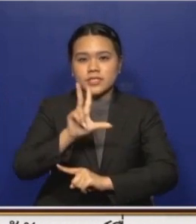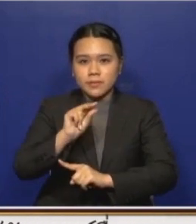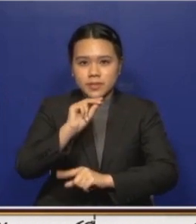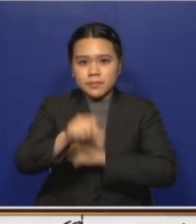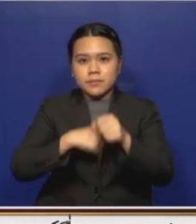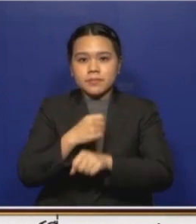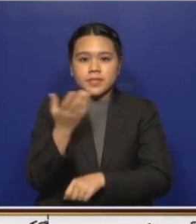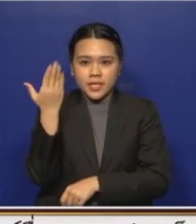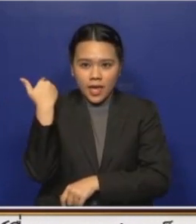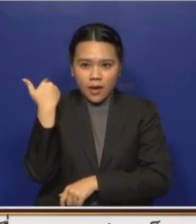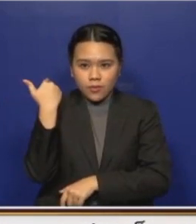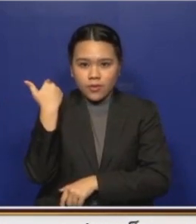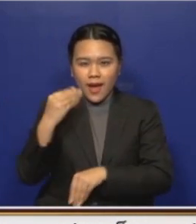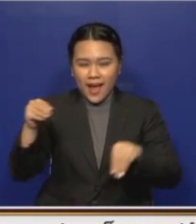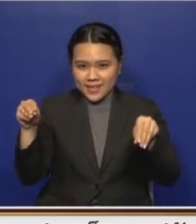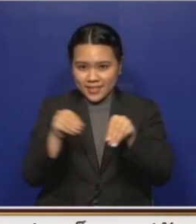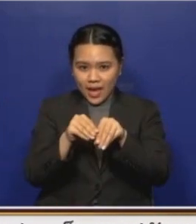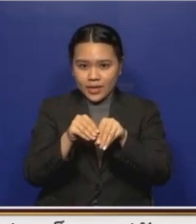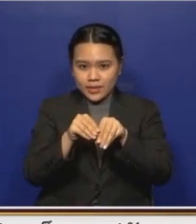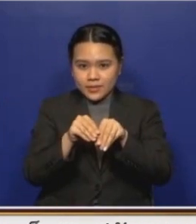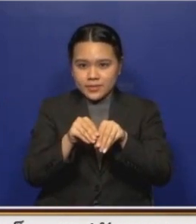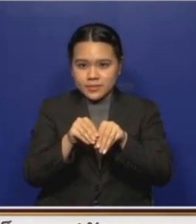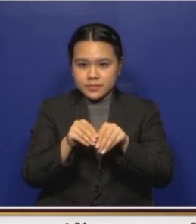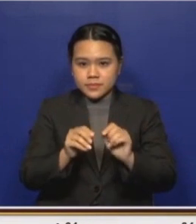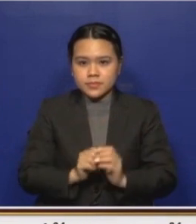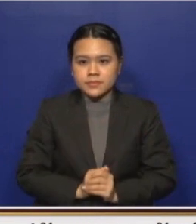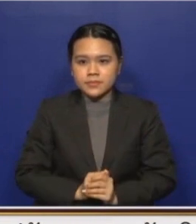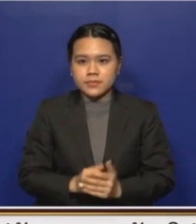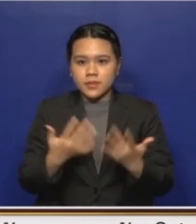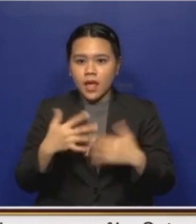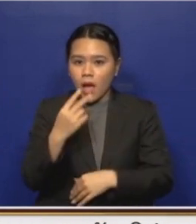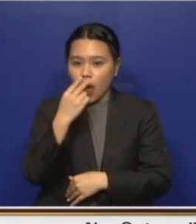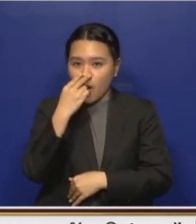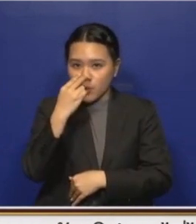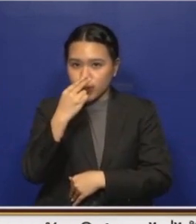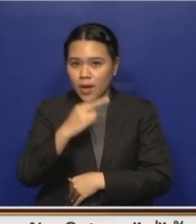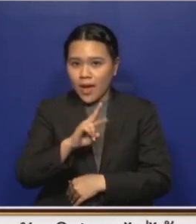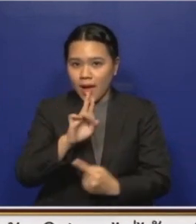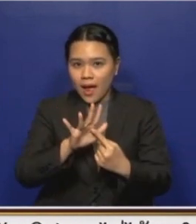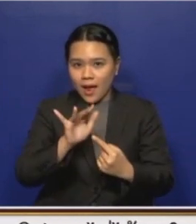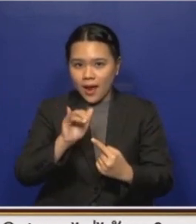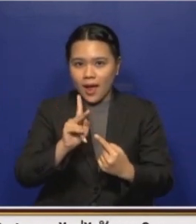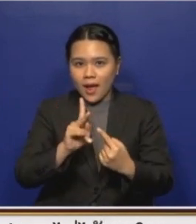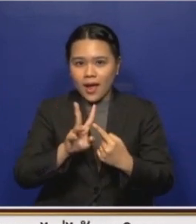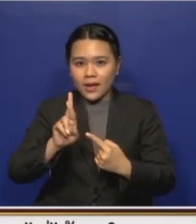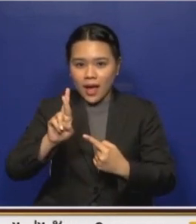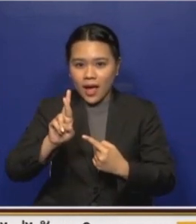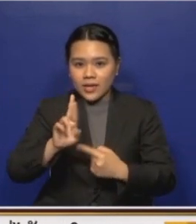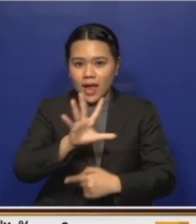การอยู่ข้างหลังฮะหลายคนบอกว่าถ้ารวมกัน573บวก231ก็ไม่เยอะนี่นะแต่ขอโท